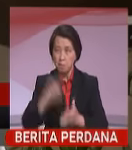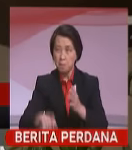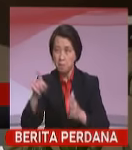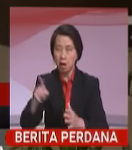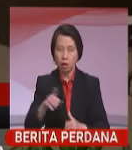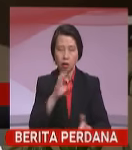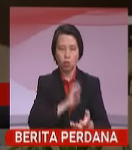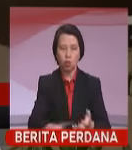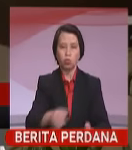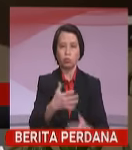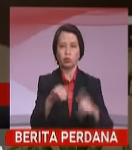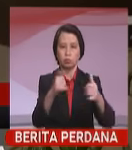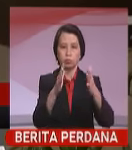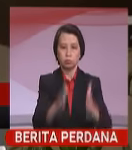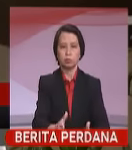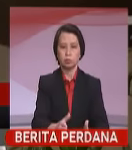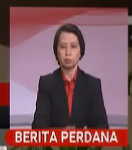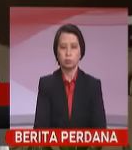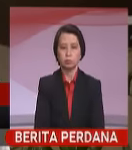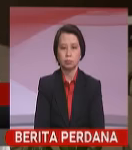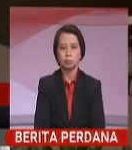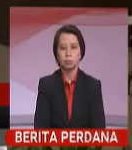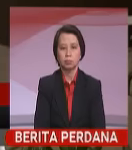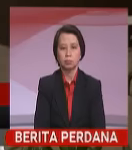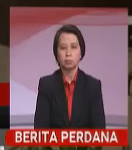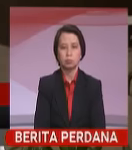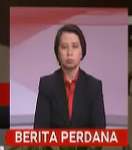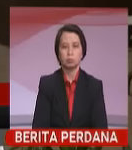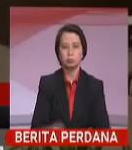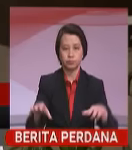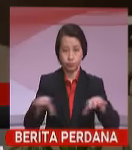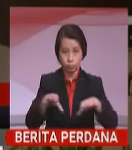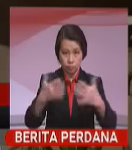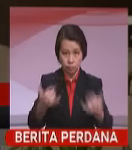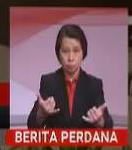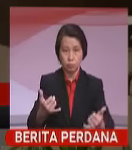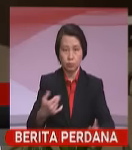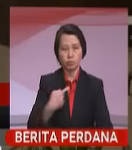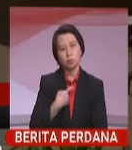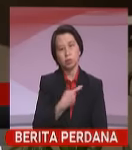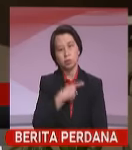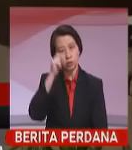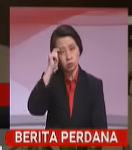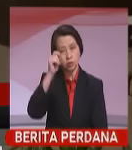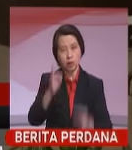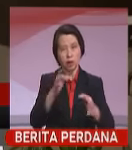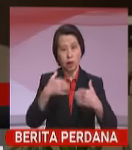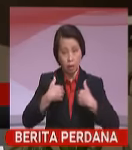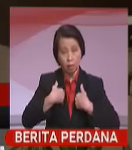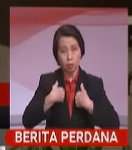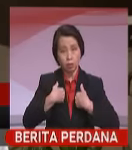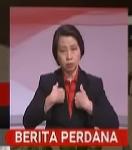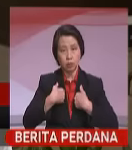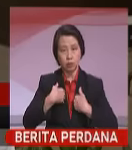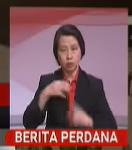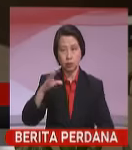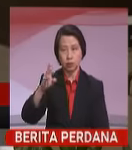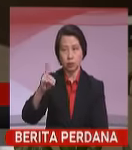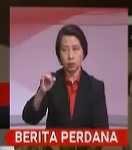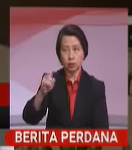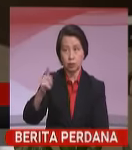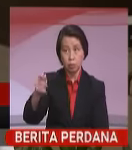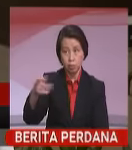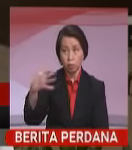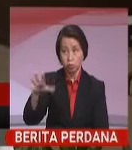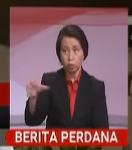akan merosakkan kepada player-player lain lah. Jadi buat masa ni, kita kalau ada daripada AMD, kalau itu